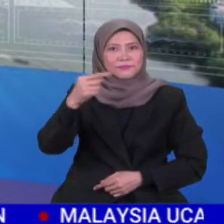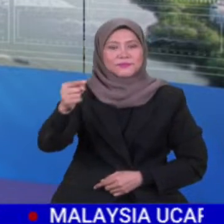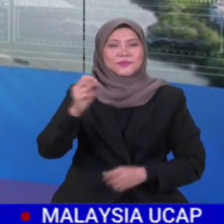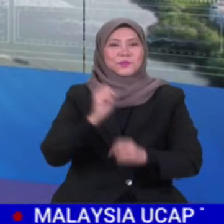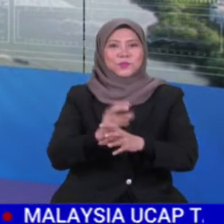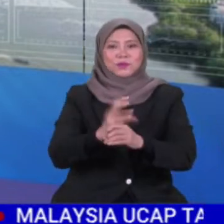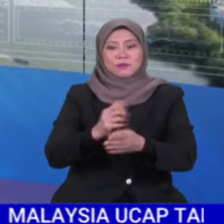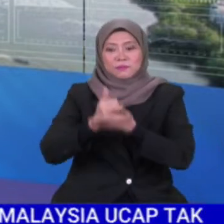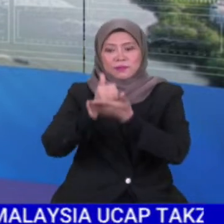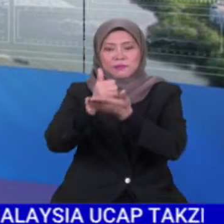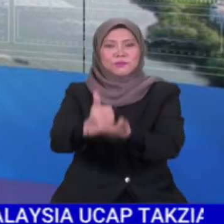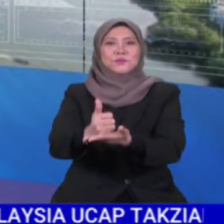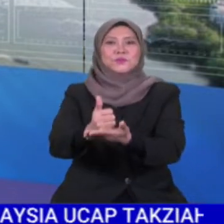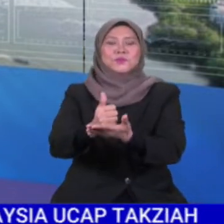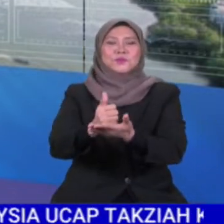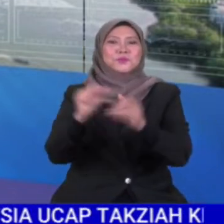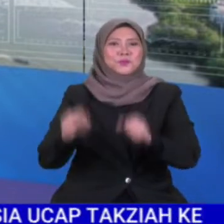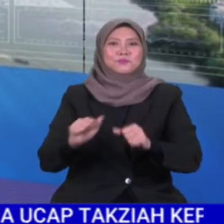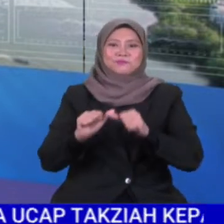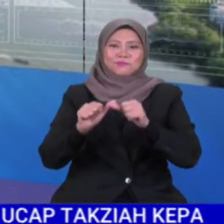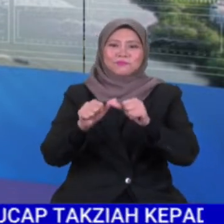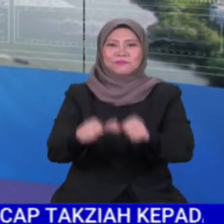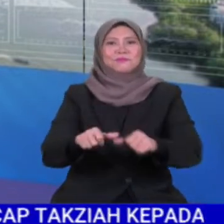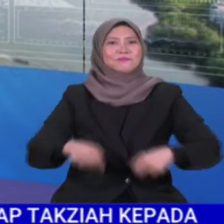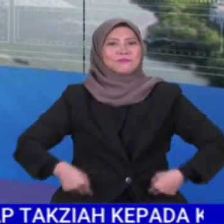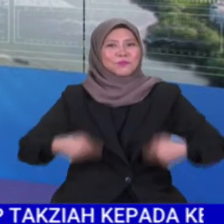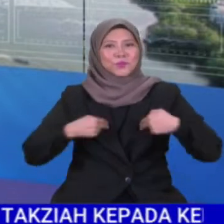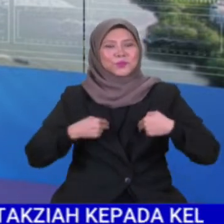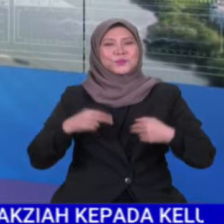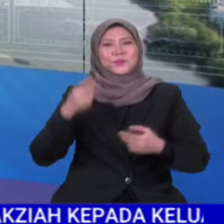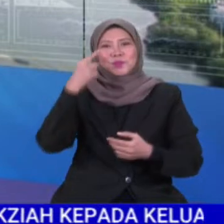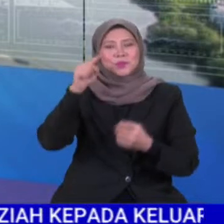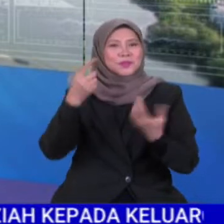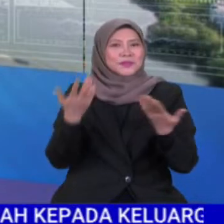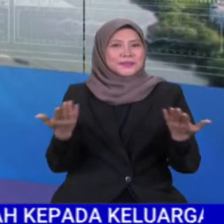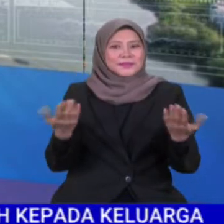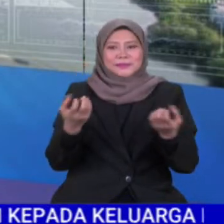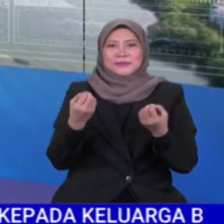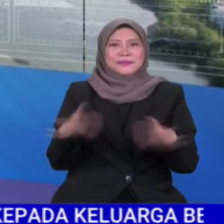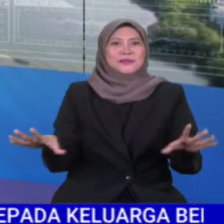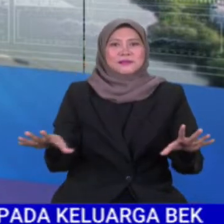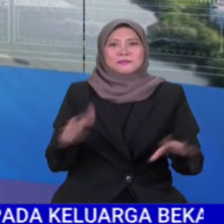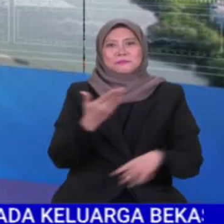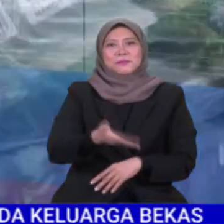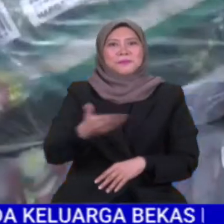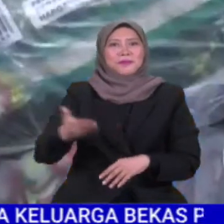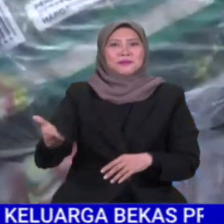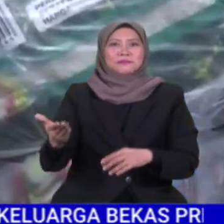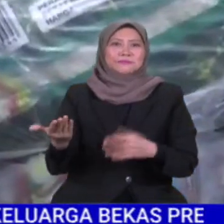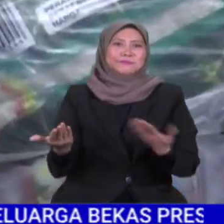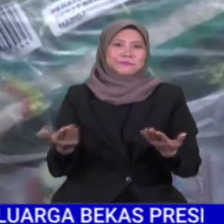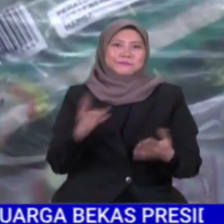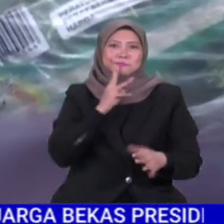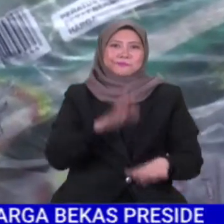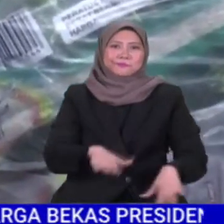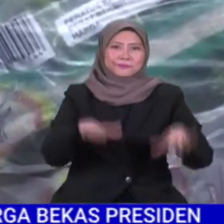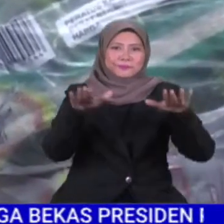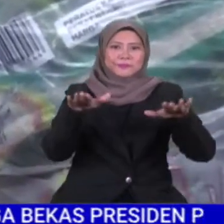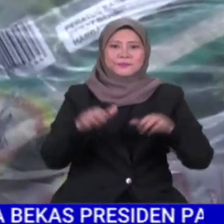dapat membantu golongan berkenaan meneruskan kehidupan khususnya mereka yang kehilangan harta benda.